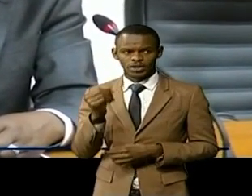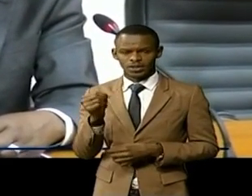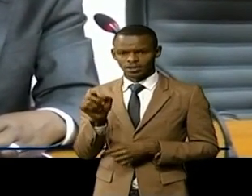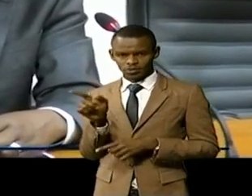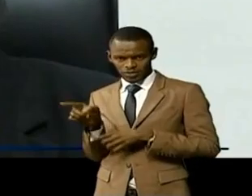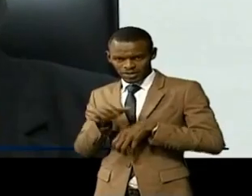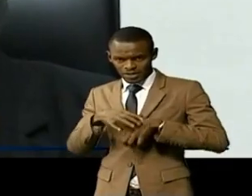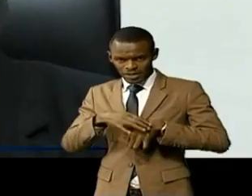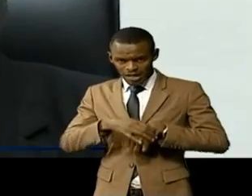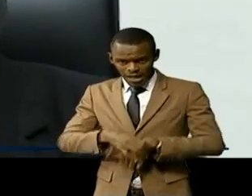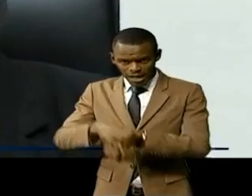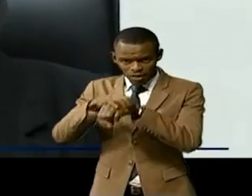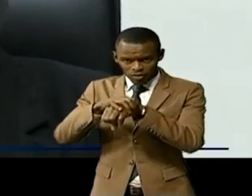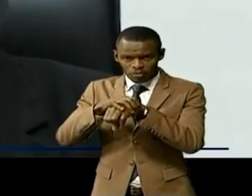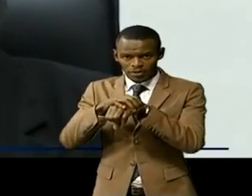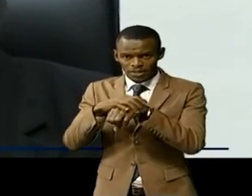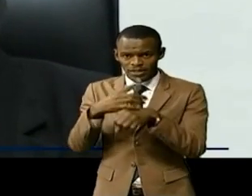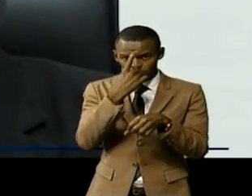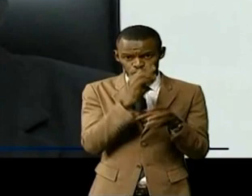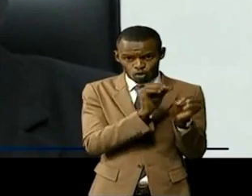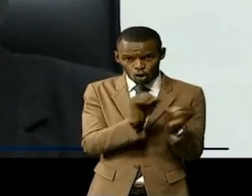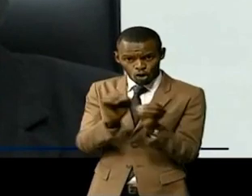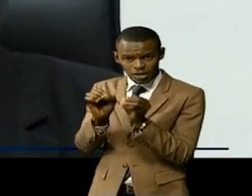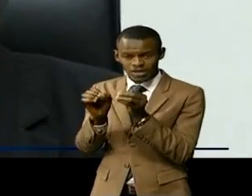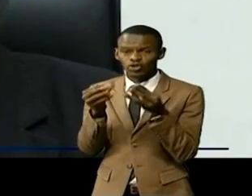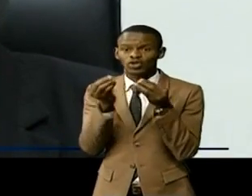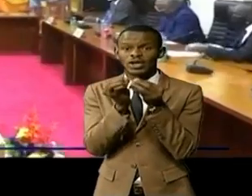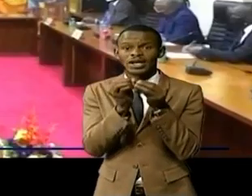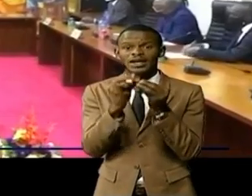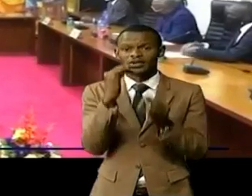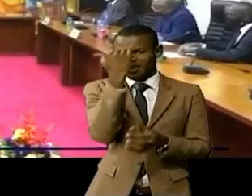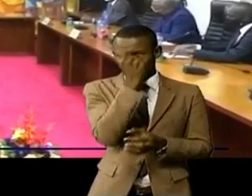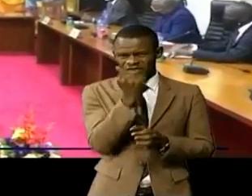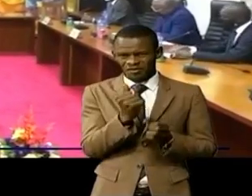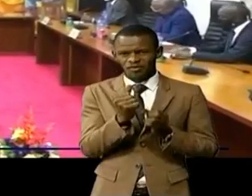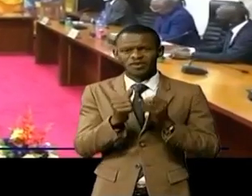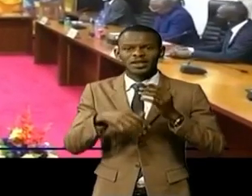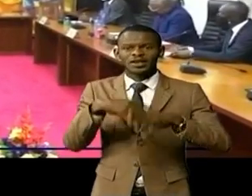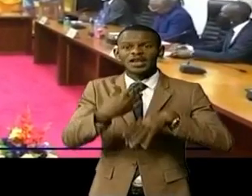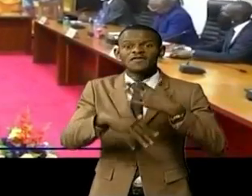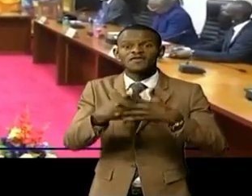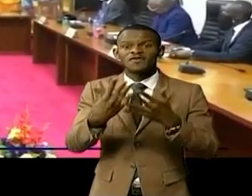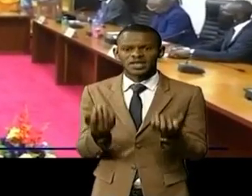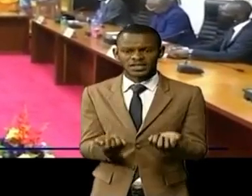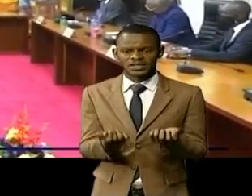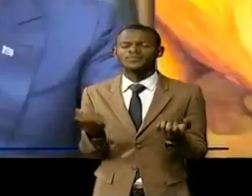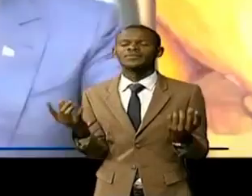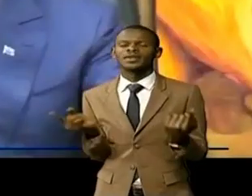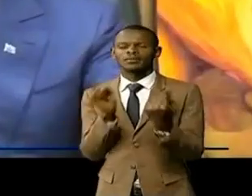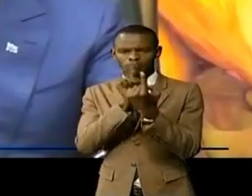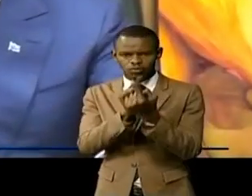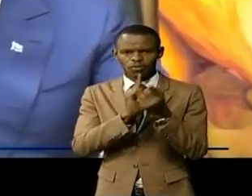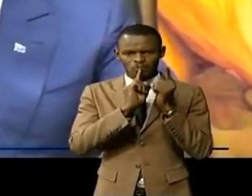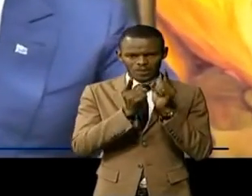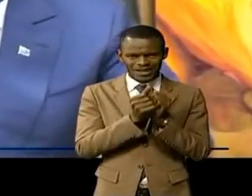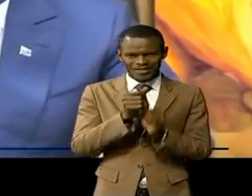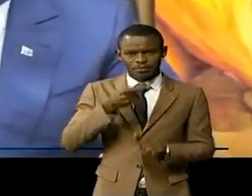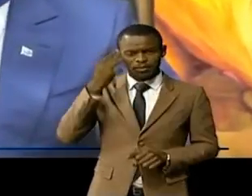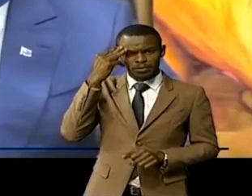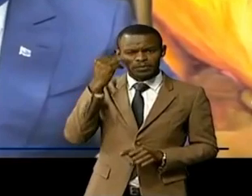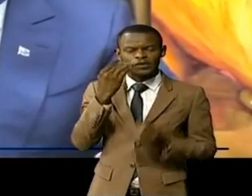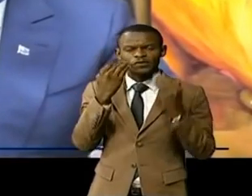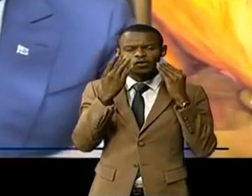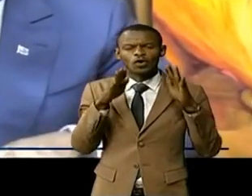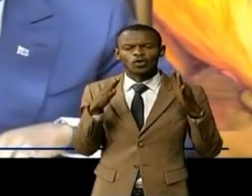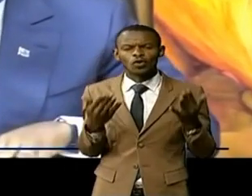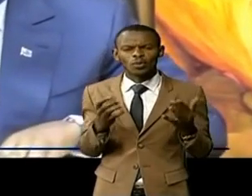a reçu ce mardi 9 novembre 2021 les assurances du Premier ministre Jean-Michel Samalukonde Kyenge sur l'implication